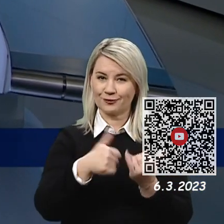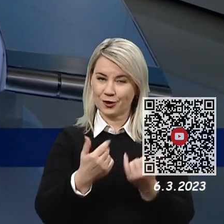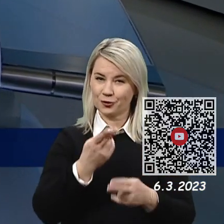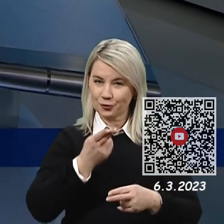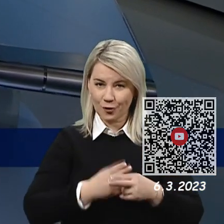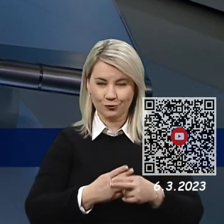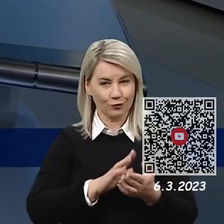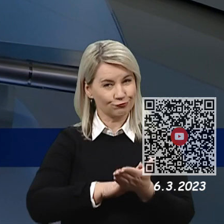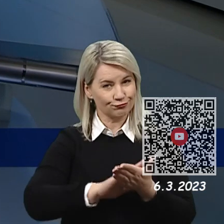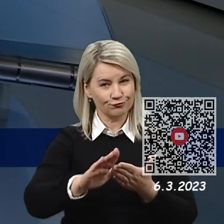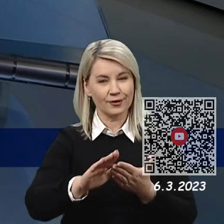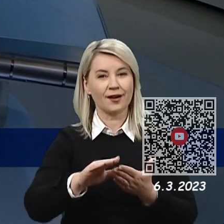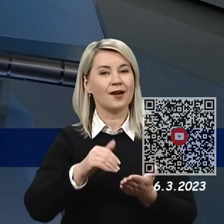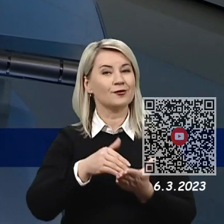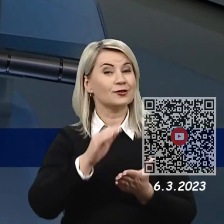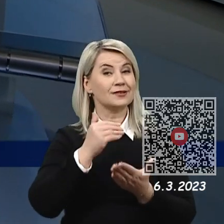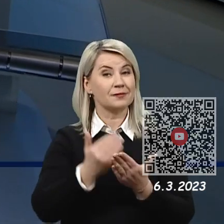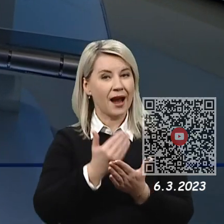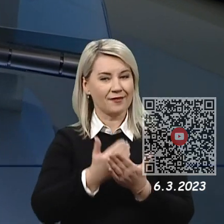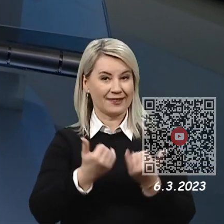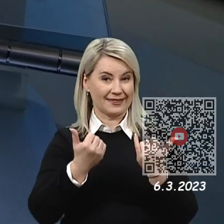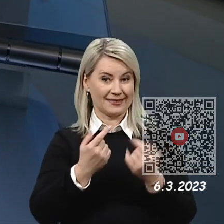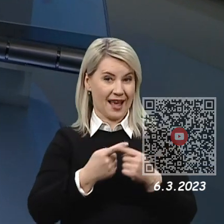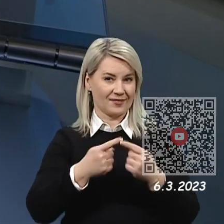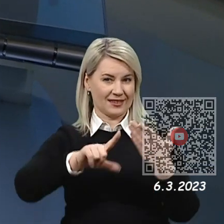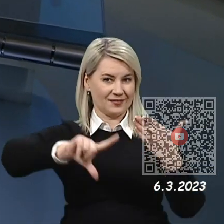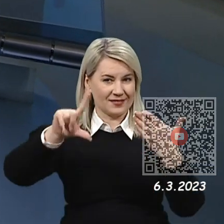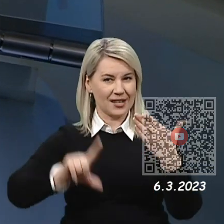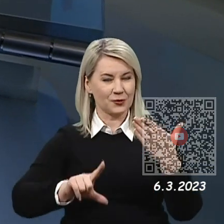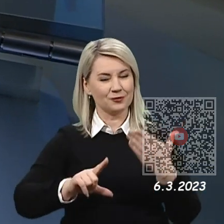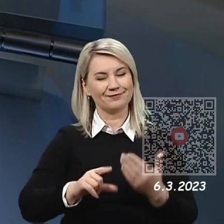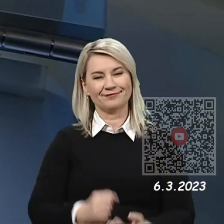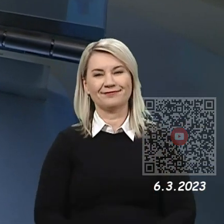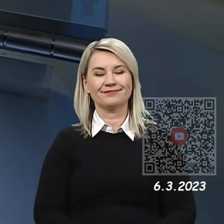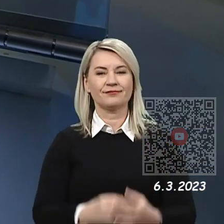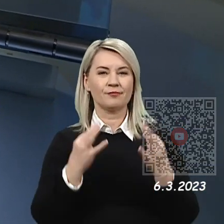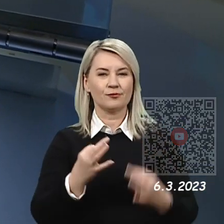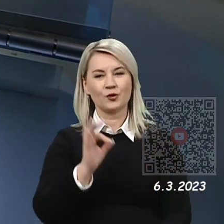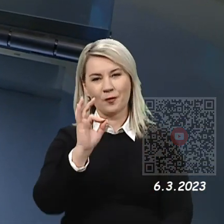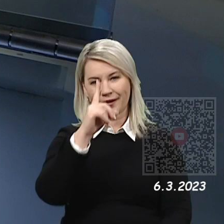další zprávy nabídnou události už za půl hodiny. Tak se dívejte. Pěkný večer přeju.